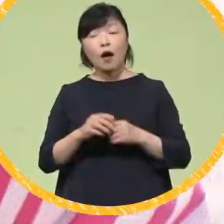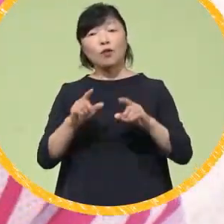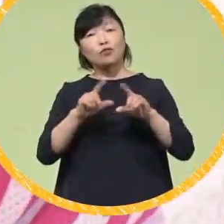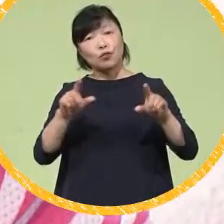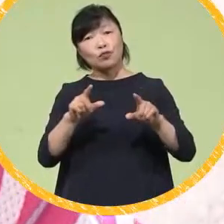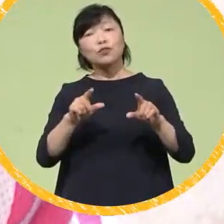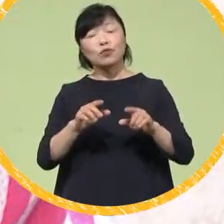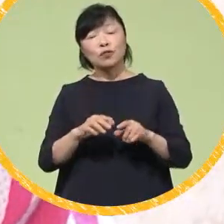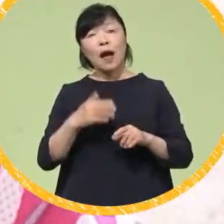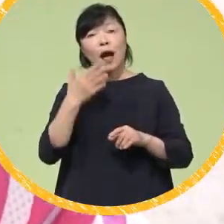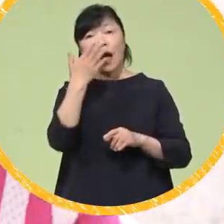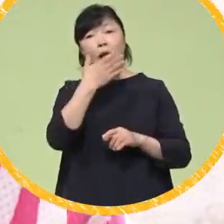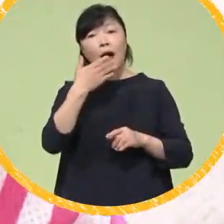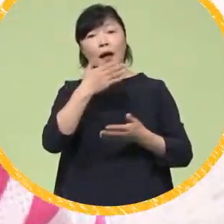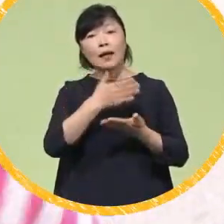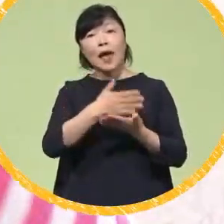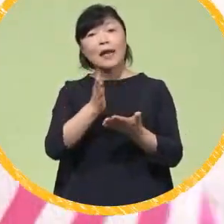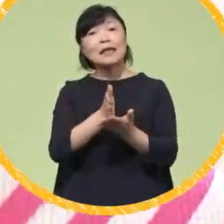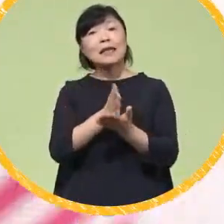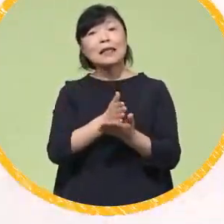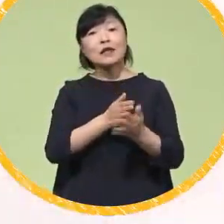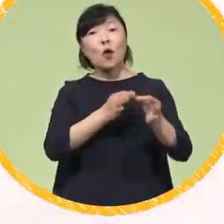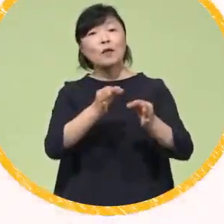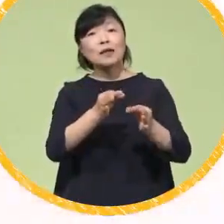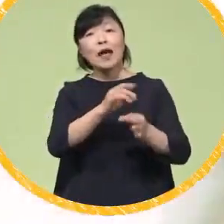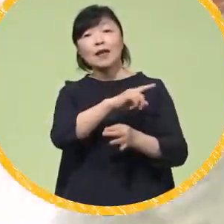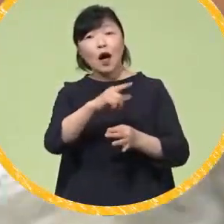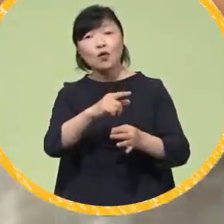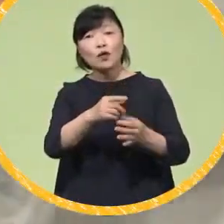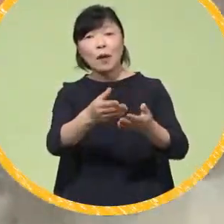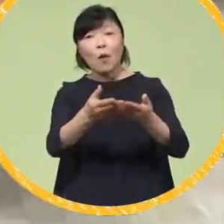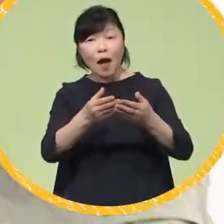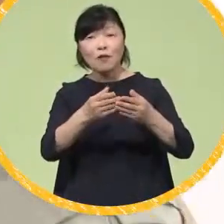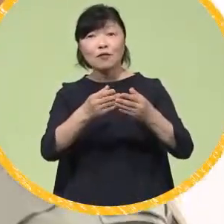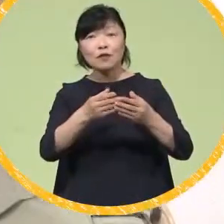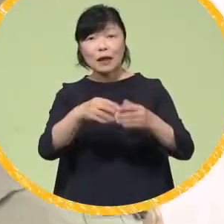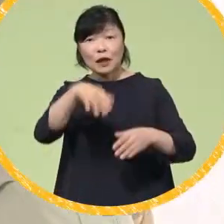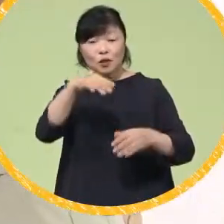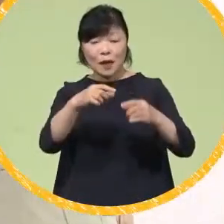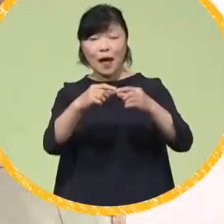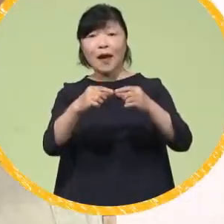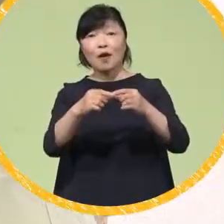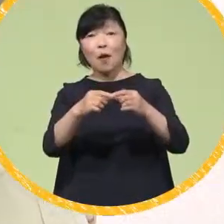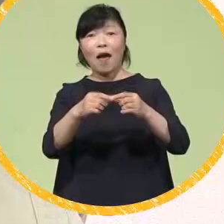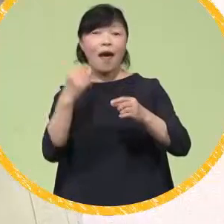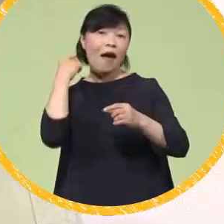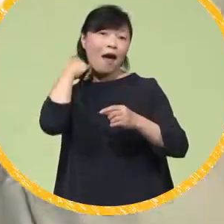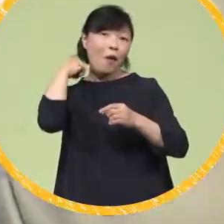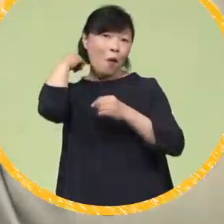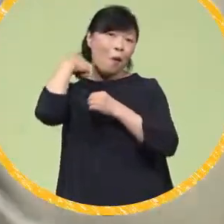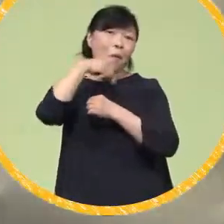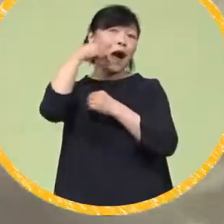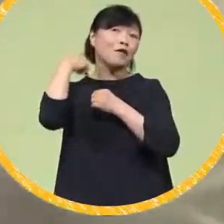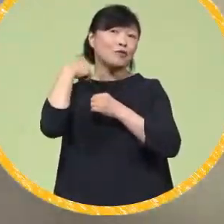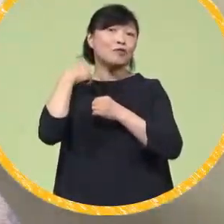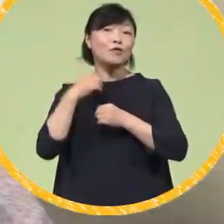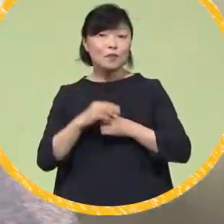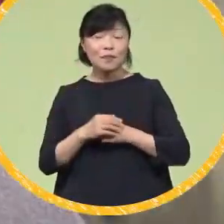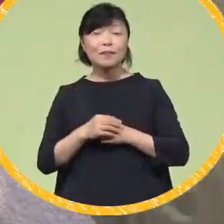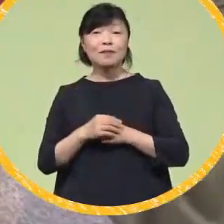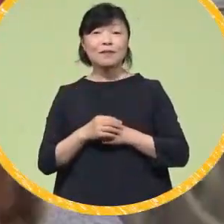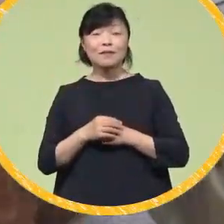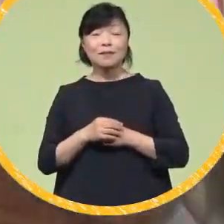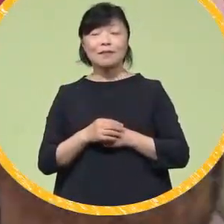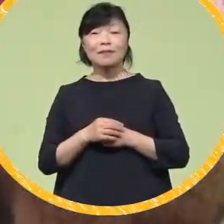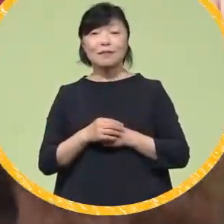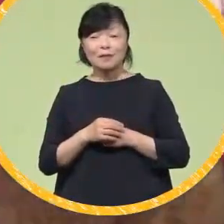常、はいはい、ケーキ屋さんとかでもらう保冷剤なんかを、巻いてあげると涼しく なる。 なる ほど、今ちょっと取れちゃったけど、これをね、はい、入れて巻